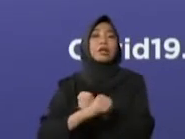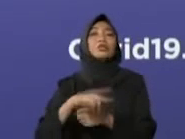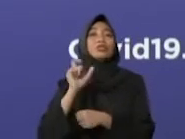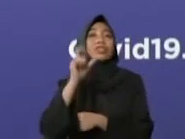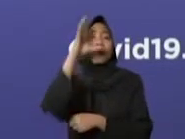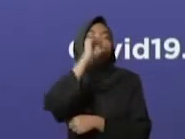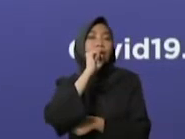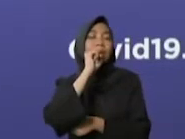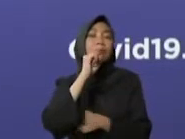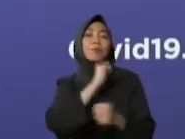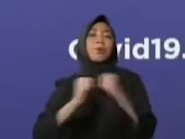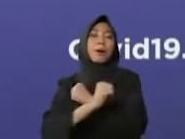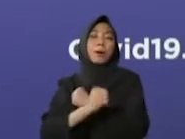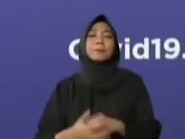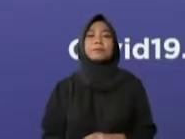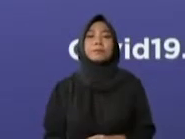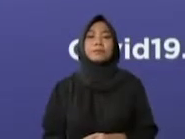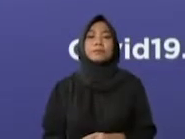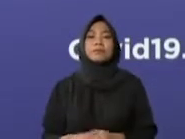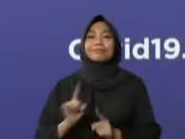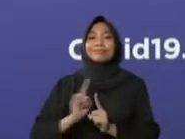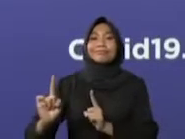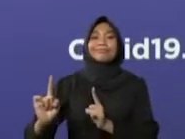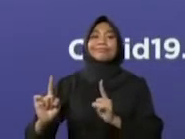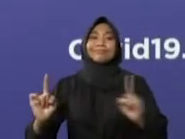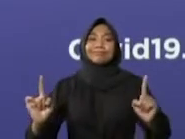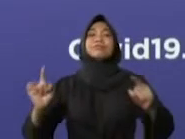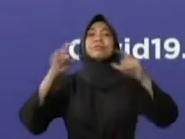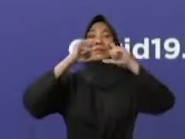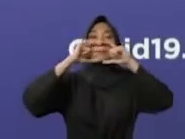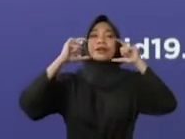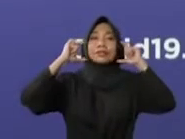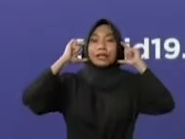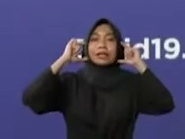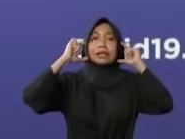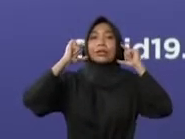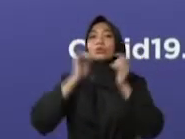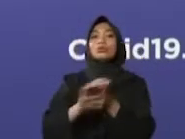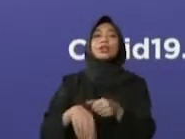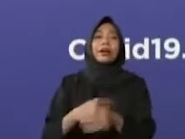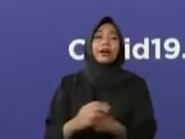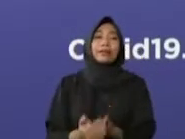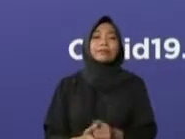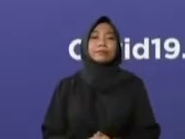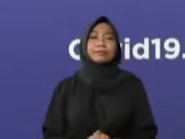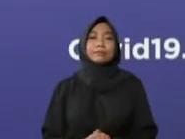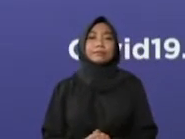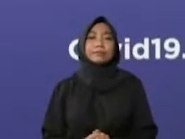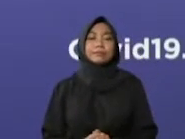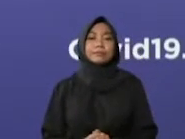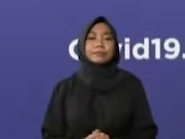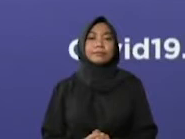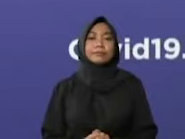kita jaga cara gunakan masker rajin mencuci tangan kemudian